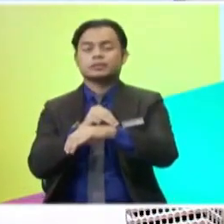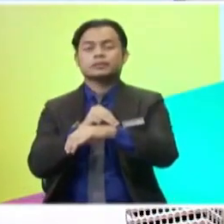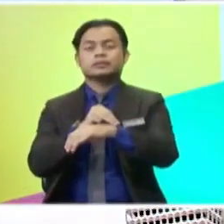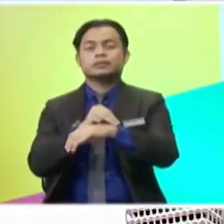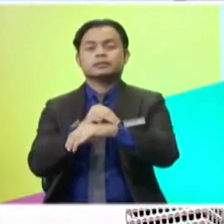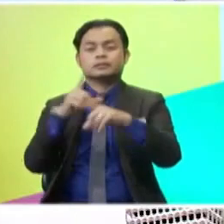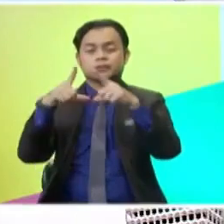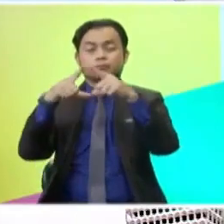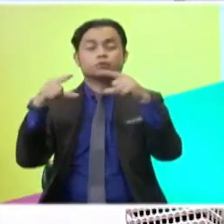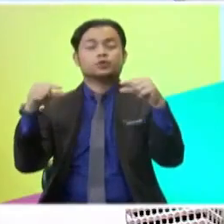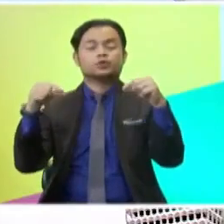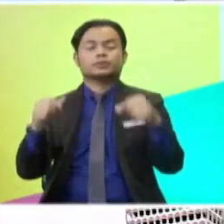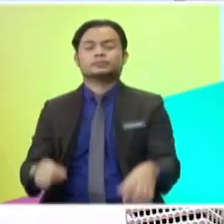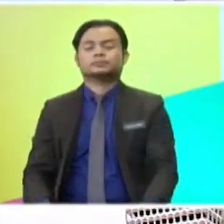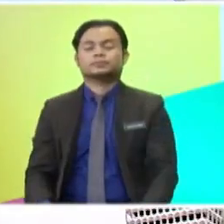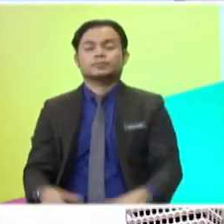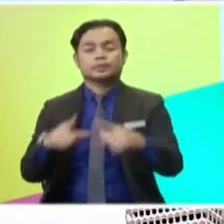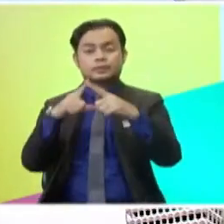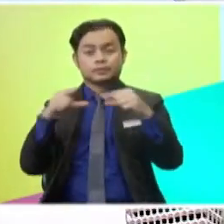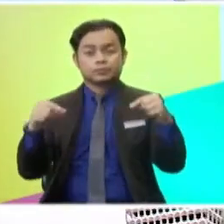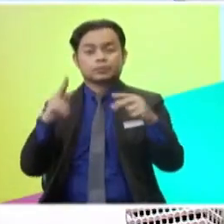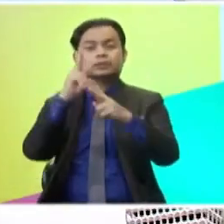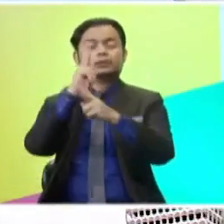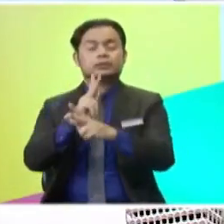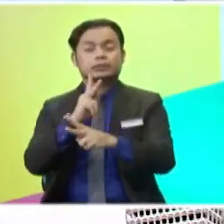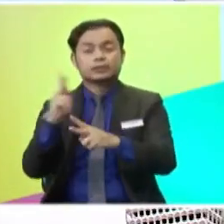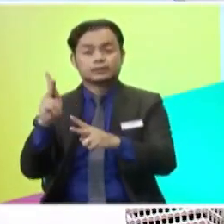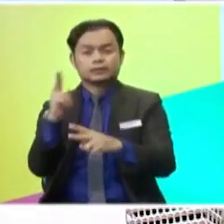ada, iaitu Jepun mengekalkan Raja Melayu